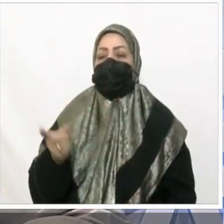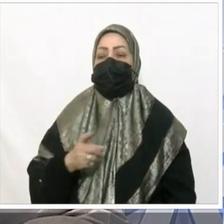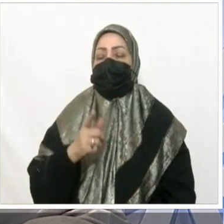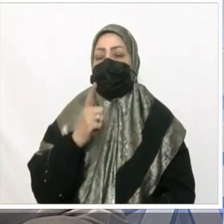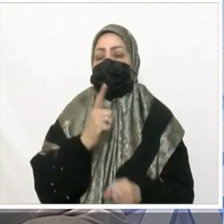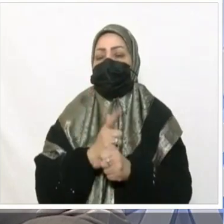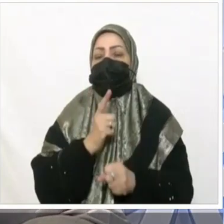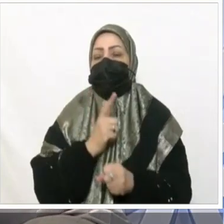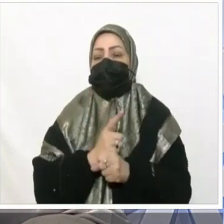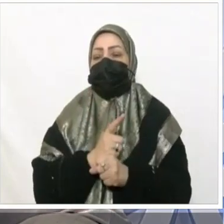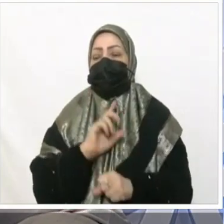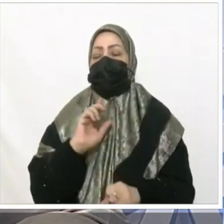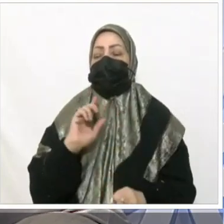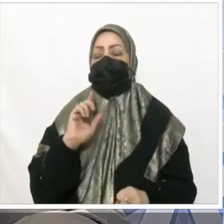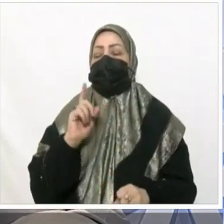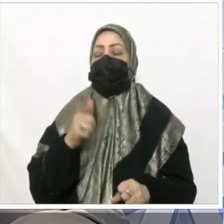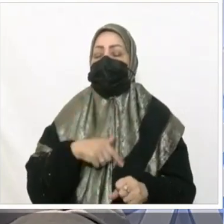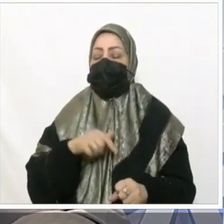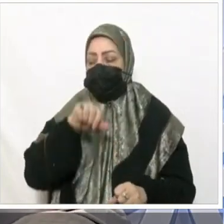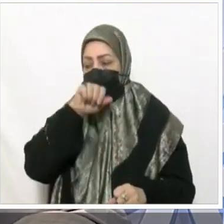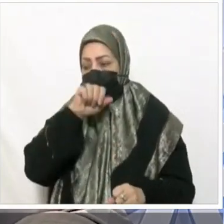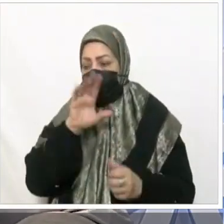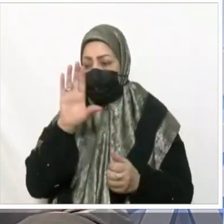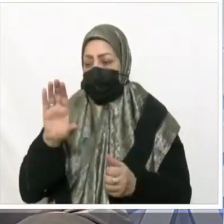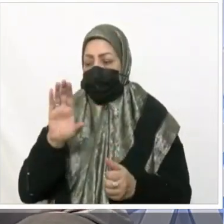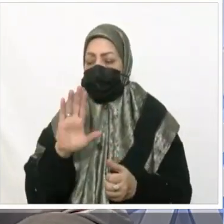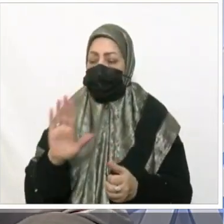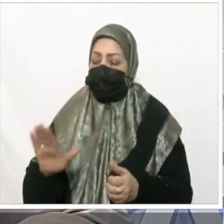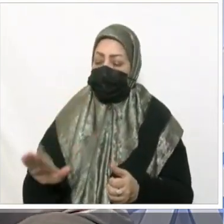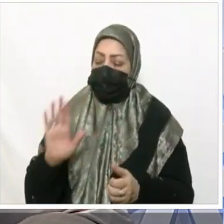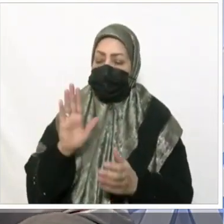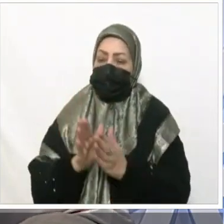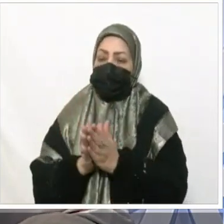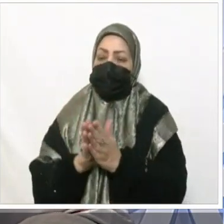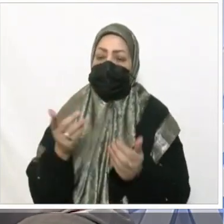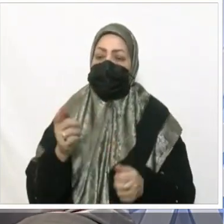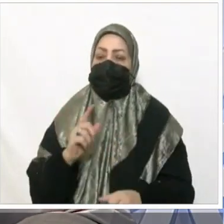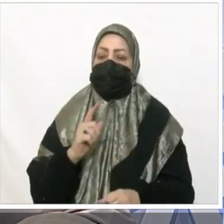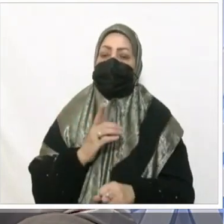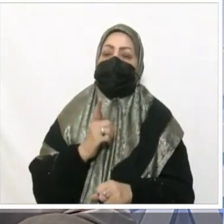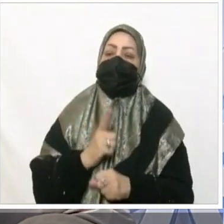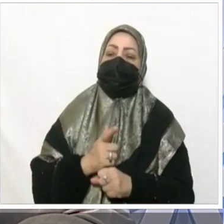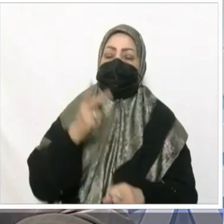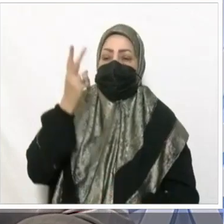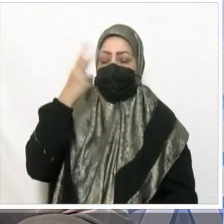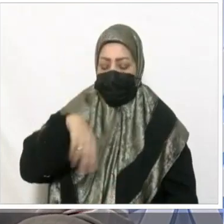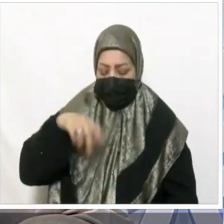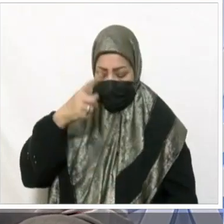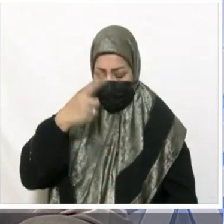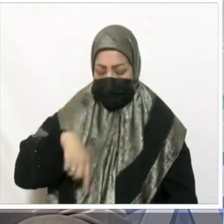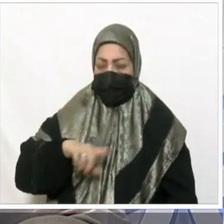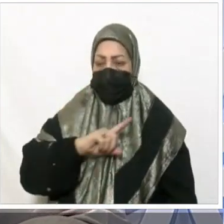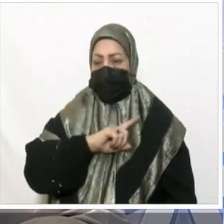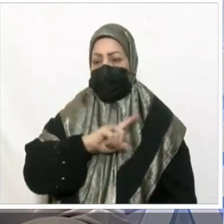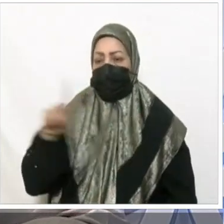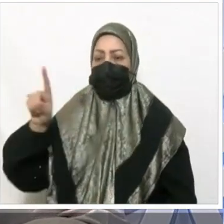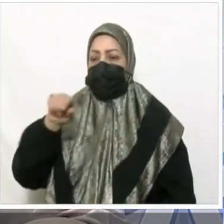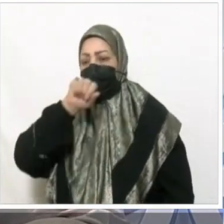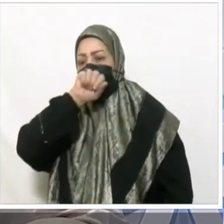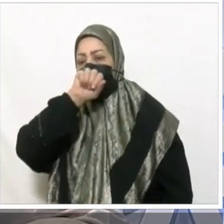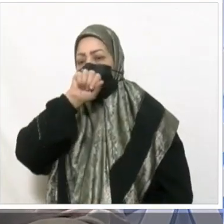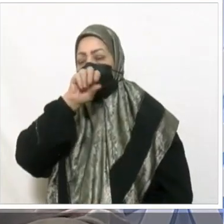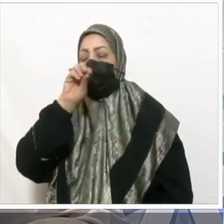مس المصحف إلى أن ينقطع عنها الدم فتغتسل غسلا واحدا، تغتسل